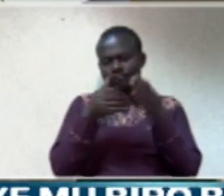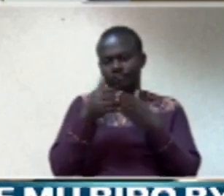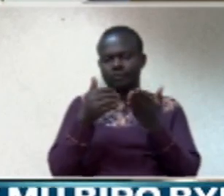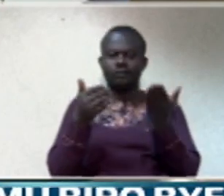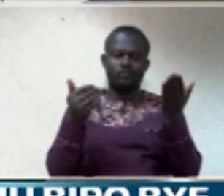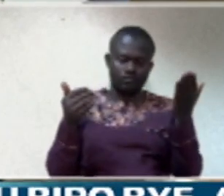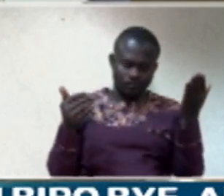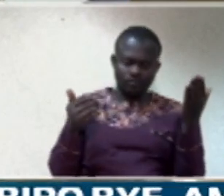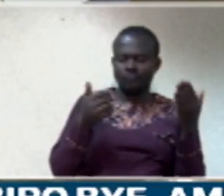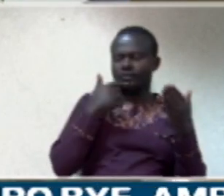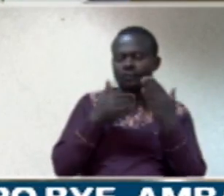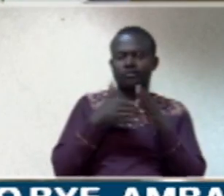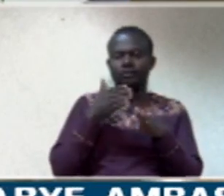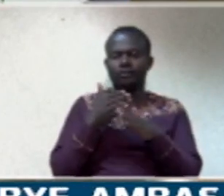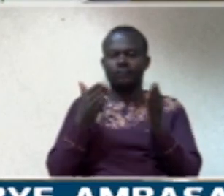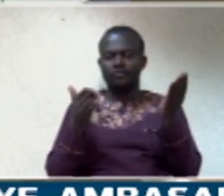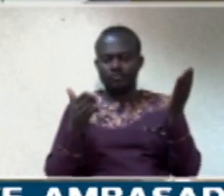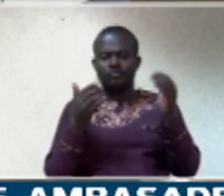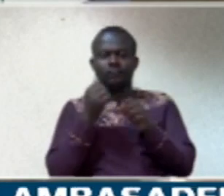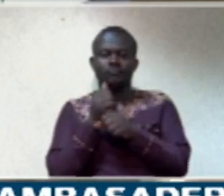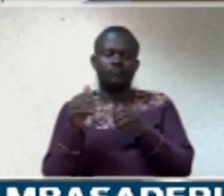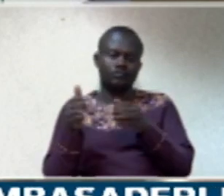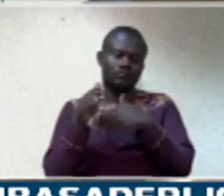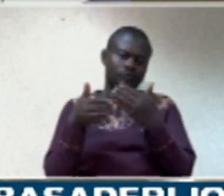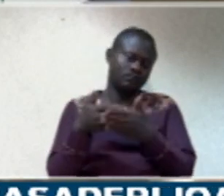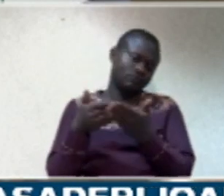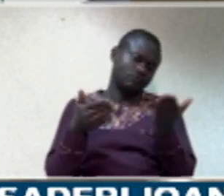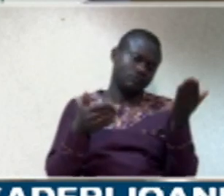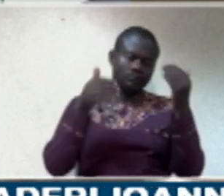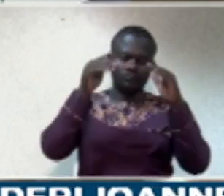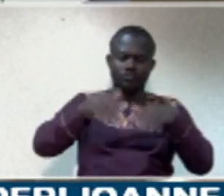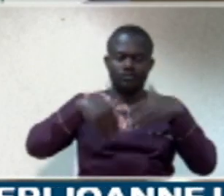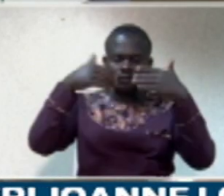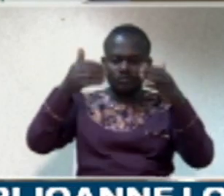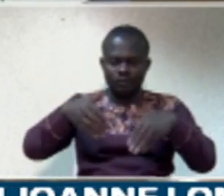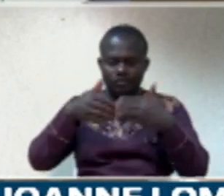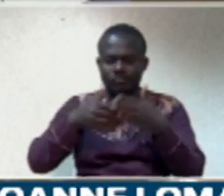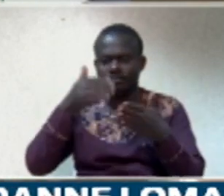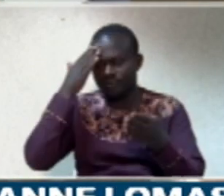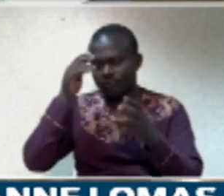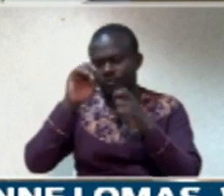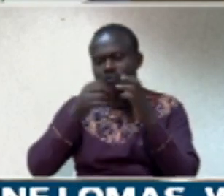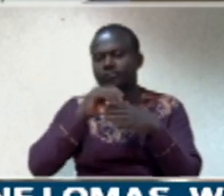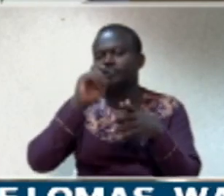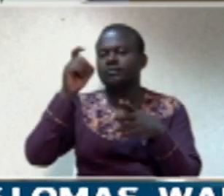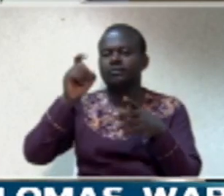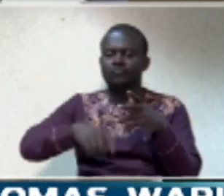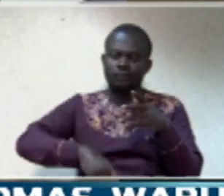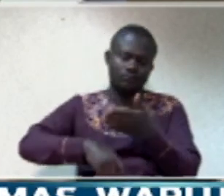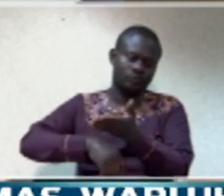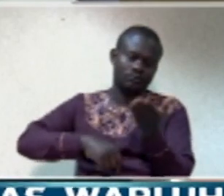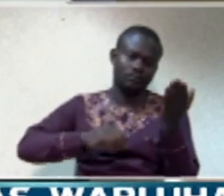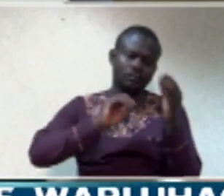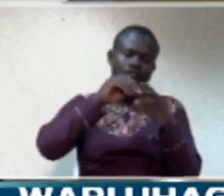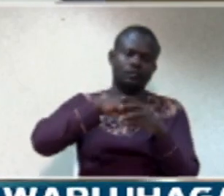kose ari ukubaka ari ugukora umuhanda ari uguhinga ukamenya ko utagomba kujya